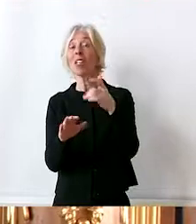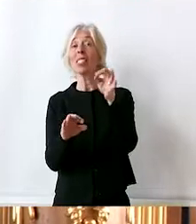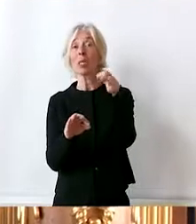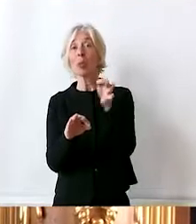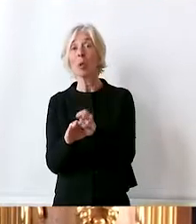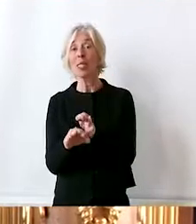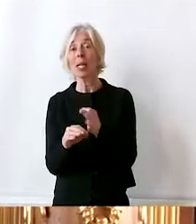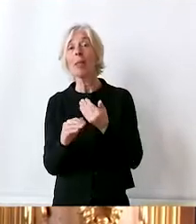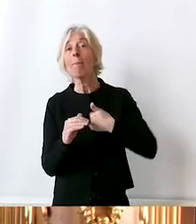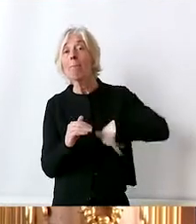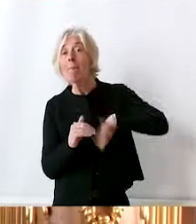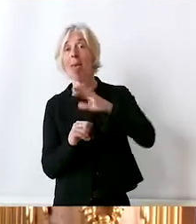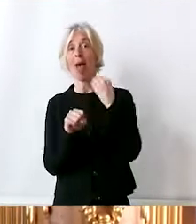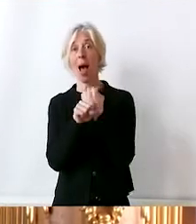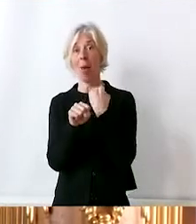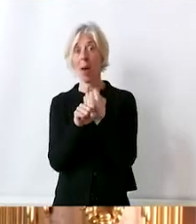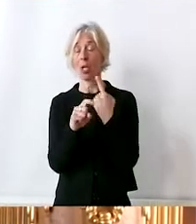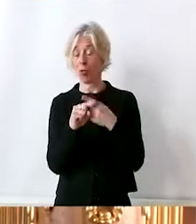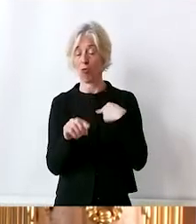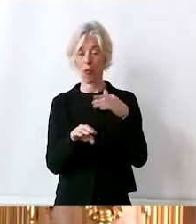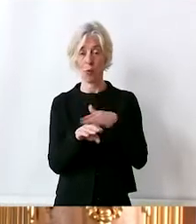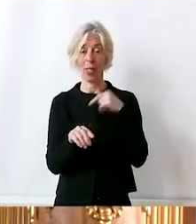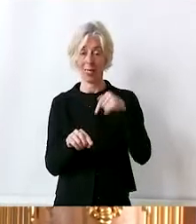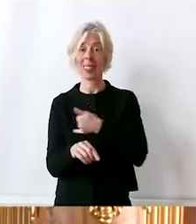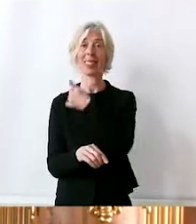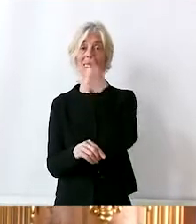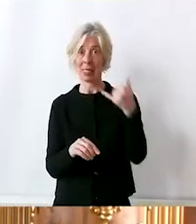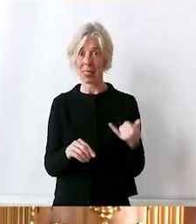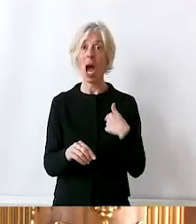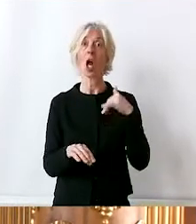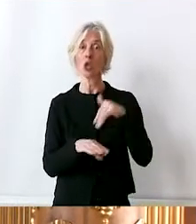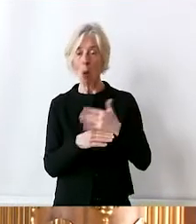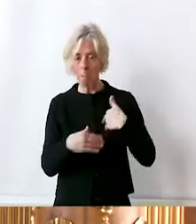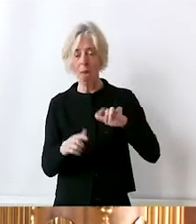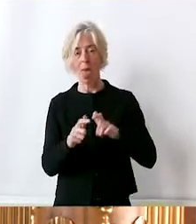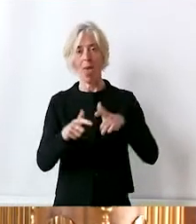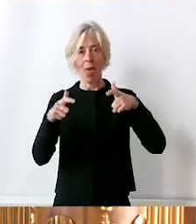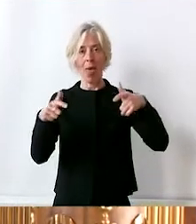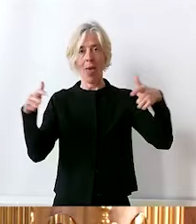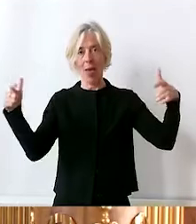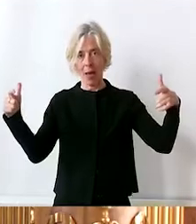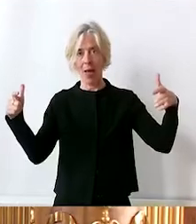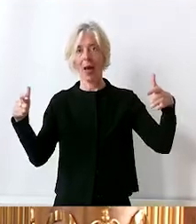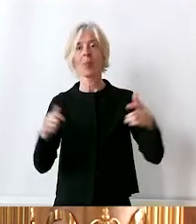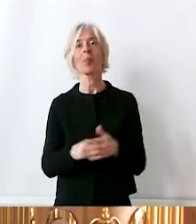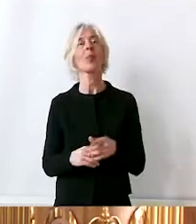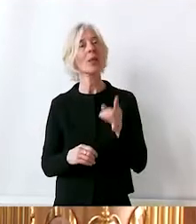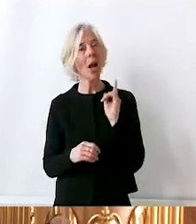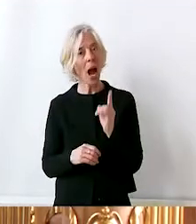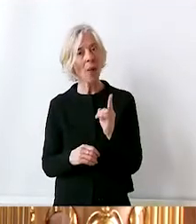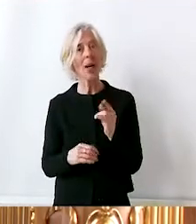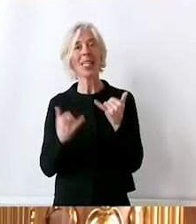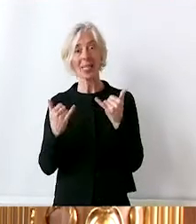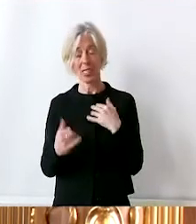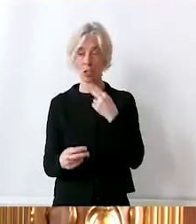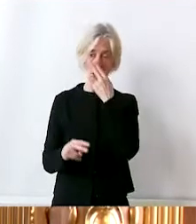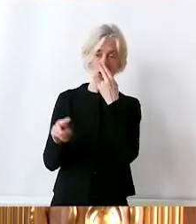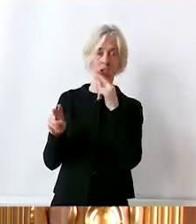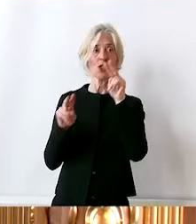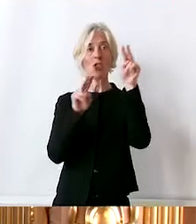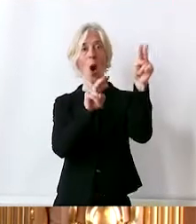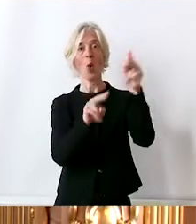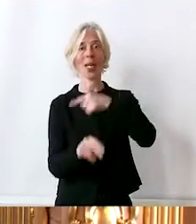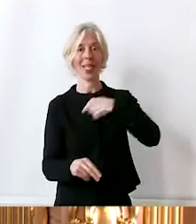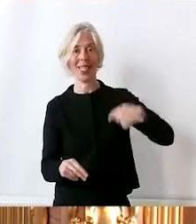wir auch, dass wir weiter wachsen. Und das ist schon ganz beachtlich in diesem Umfeld. Dennoch schauen wir jetzt nach China und